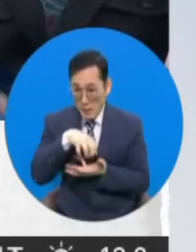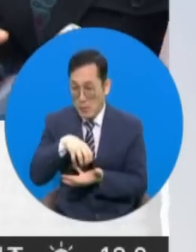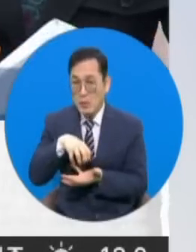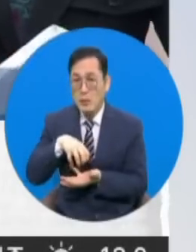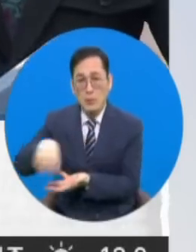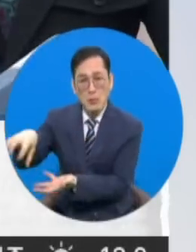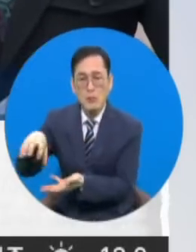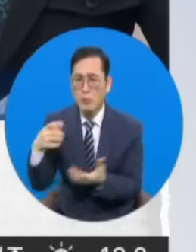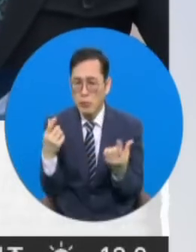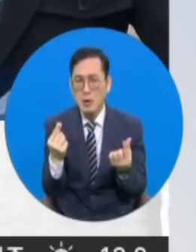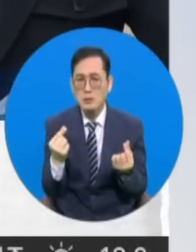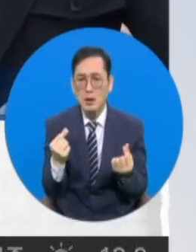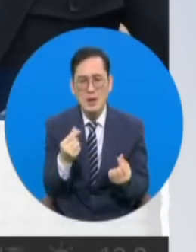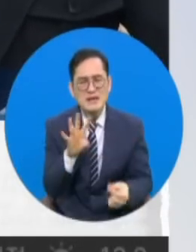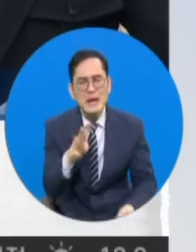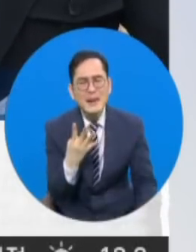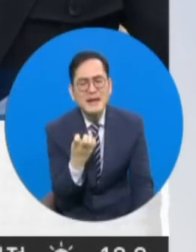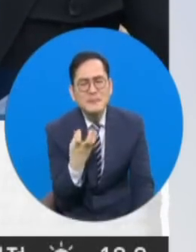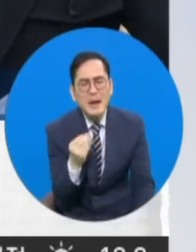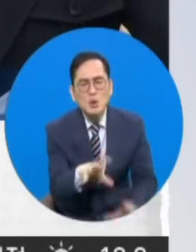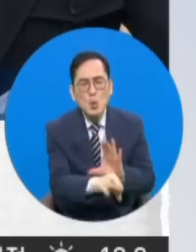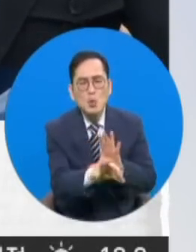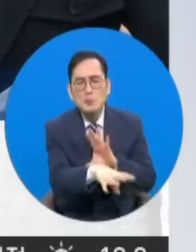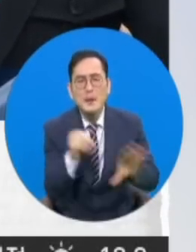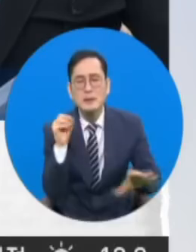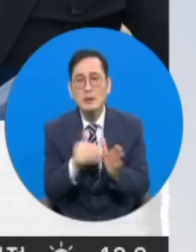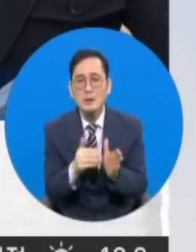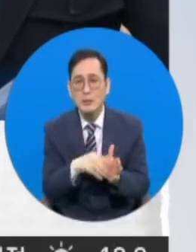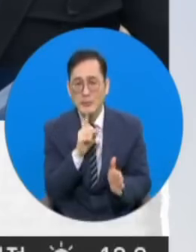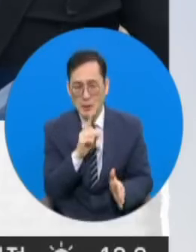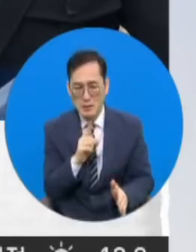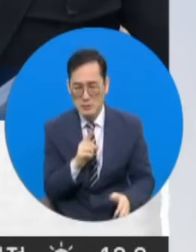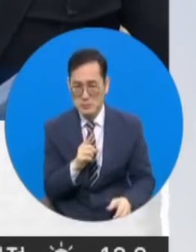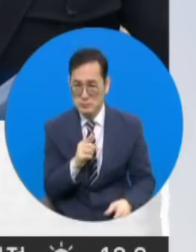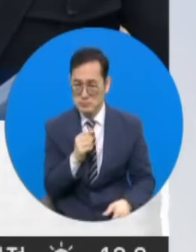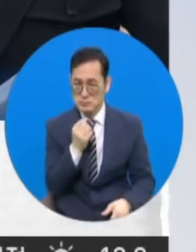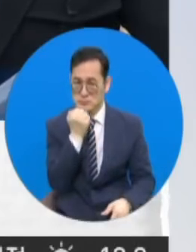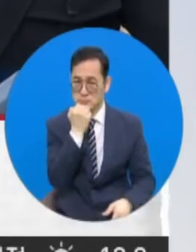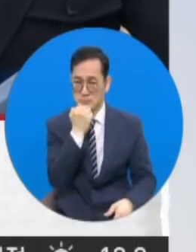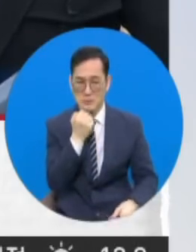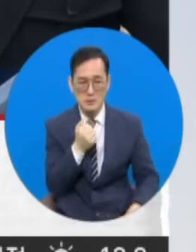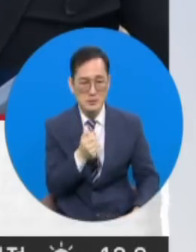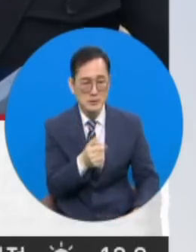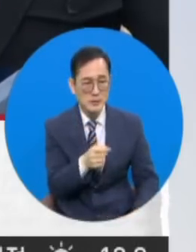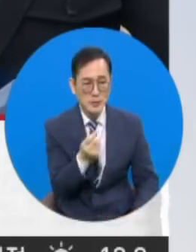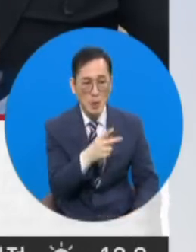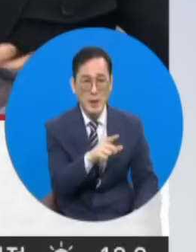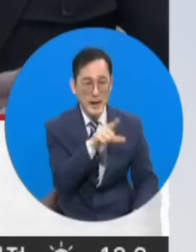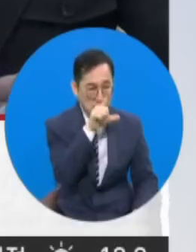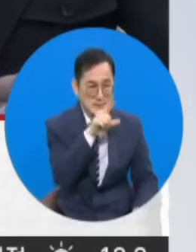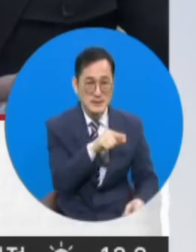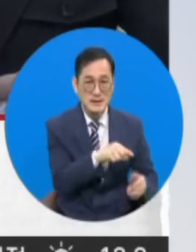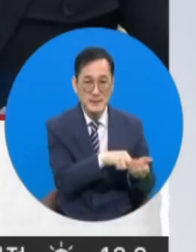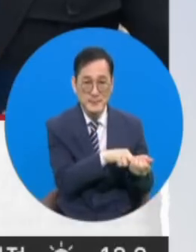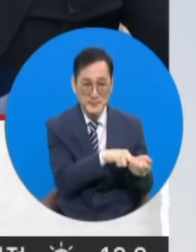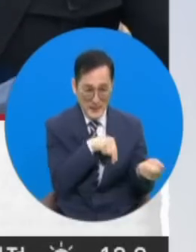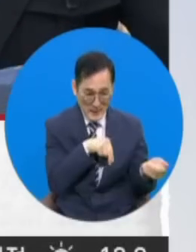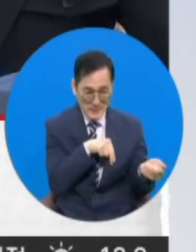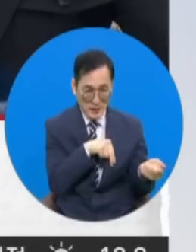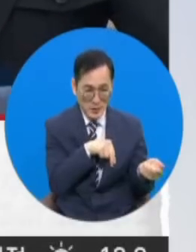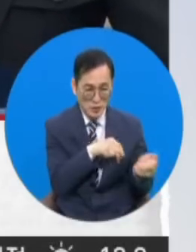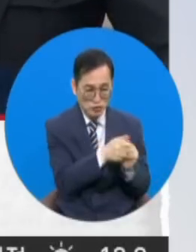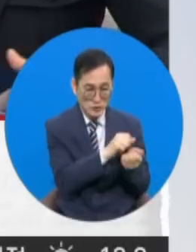하나는 LD 디스플레이 주식을 팔았다는 거잖아요 한 돈이 예금으로 간다고 한게 아니라 그걸로 가상화폐를 샀다는 거 아니에요